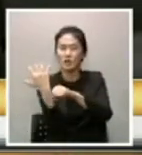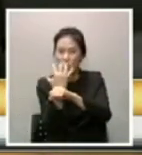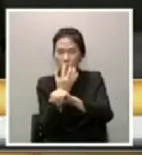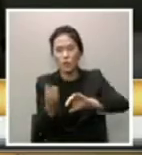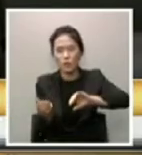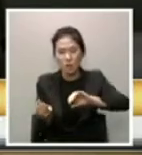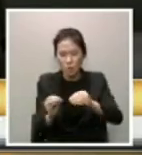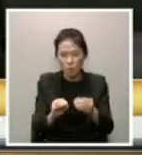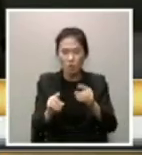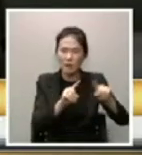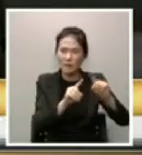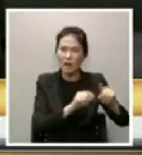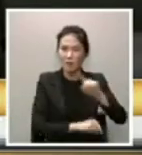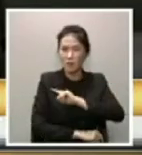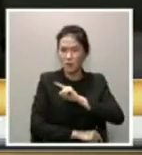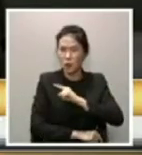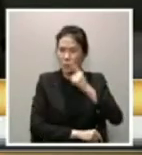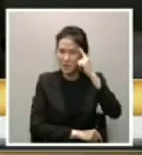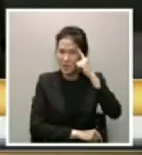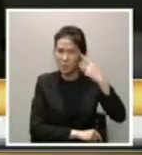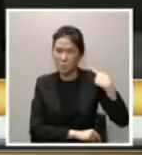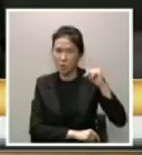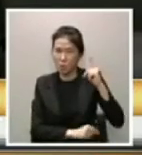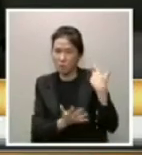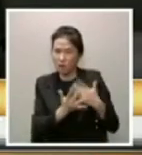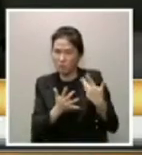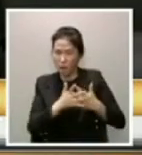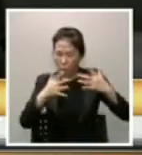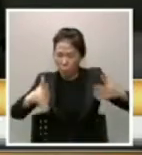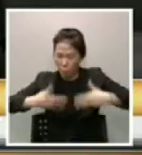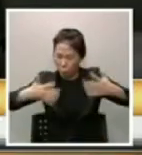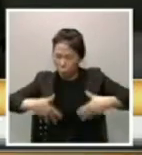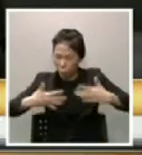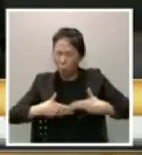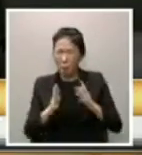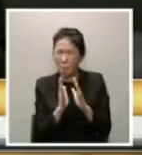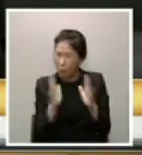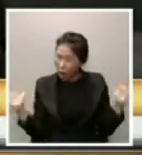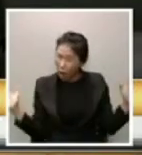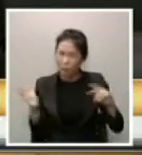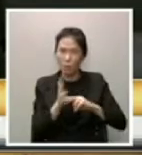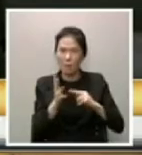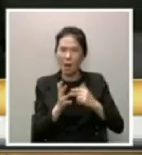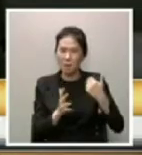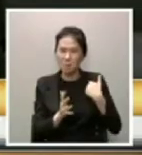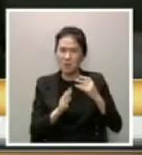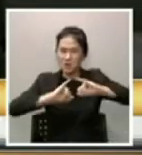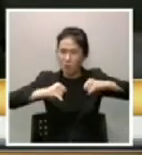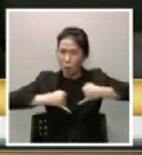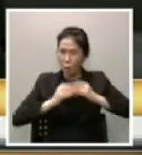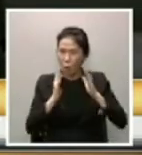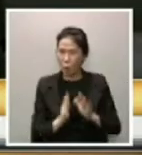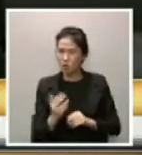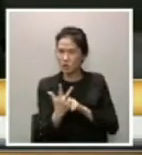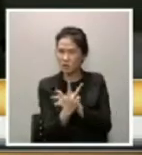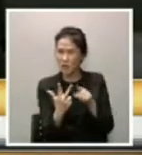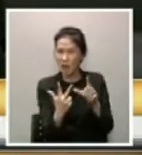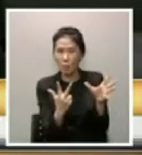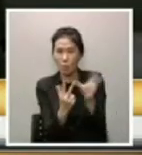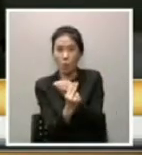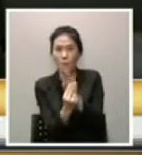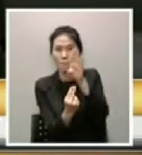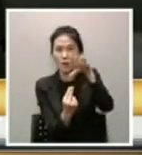คมที่ว่ากันด้วยผลประโยชน์มหาศาลมูลค่าตลาดของยักษ์ใหญ่มือถือ3รายรวมกันมีมูลค่าบริษัทรว